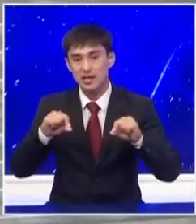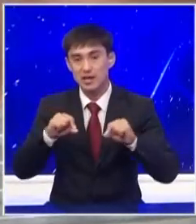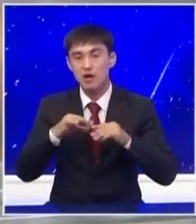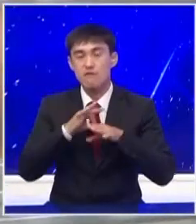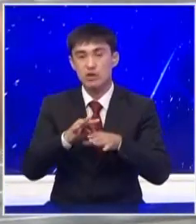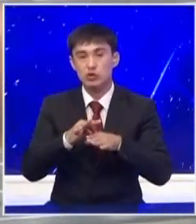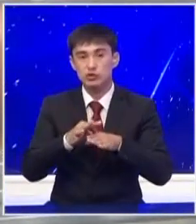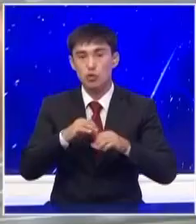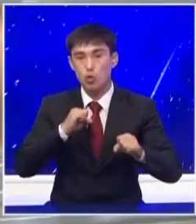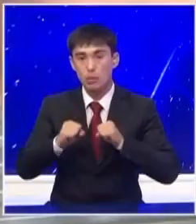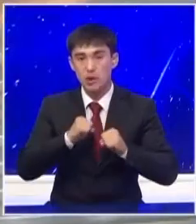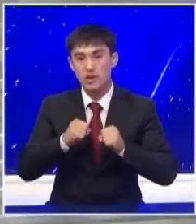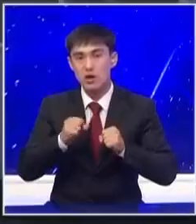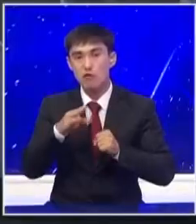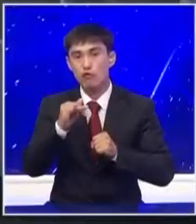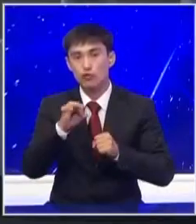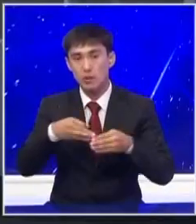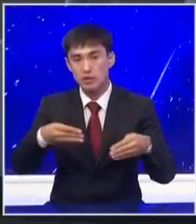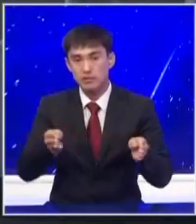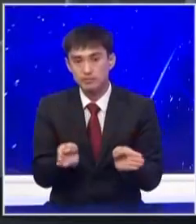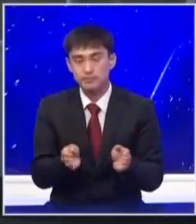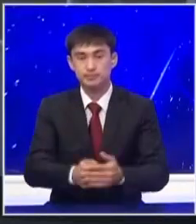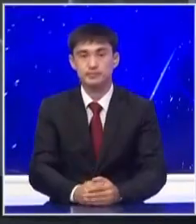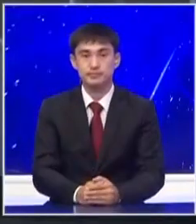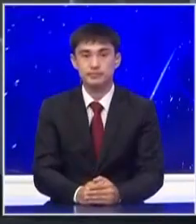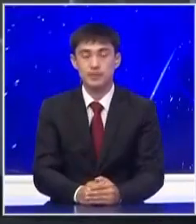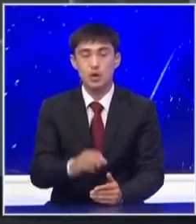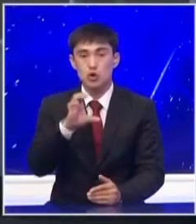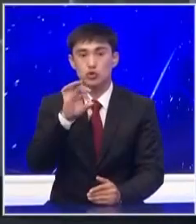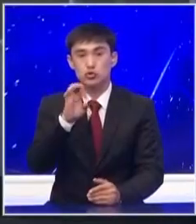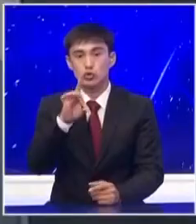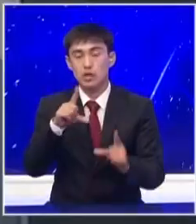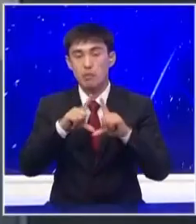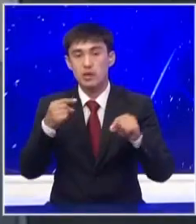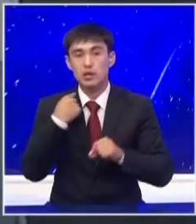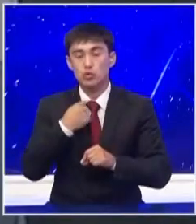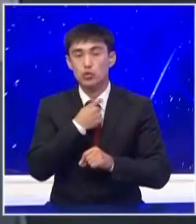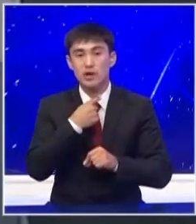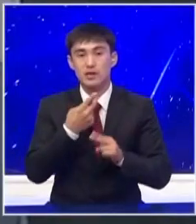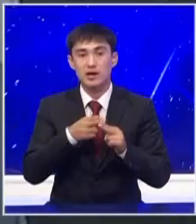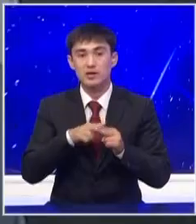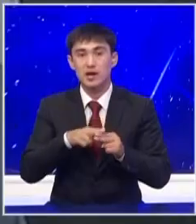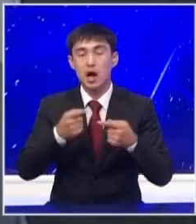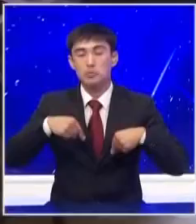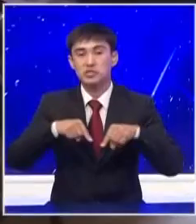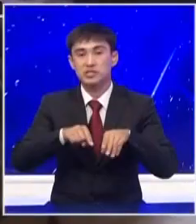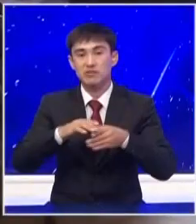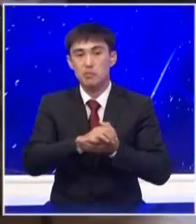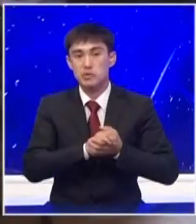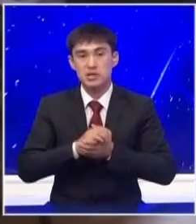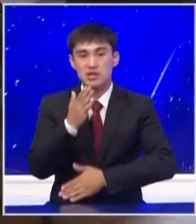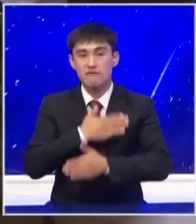ведется и укрепление фундамента. Посетили депутаты и социальные объекты Талдыкургана. Одним из них стало общественное